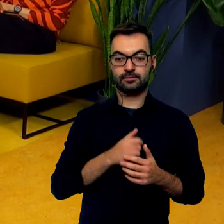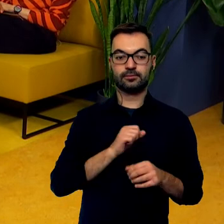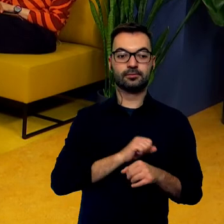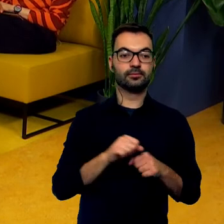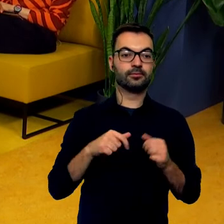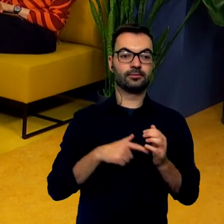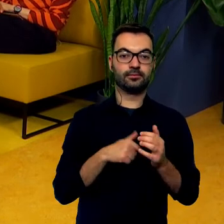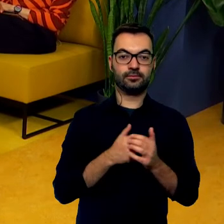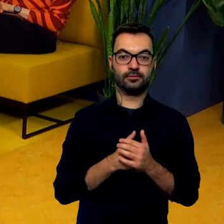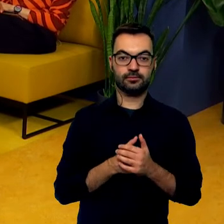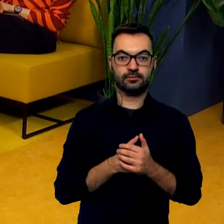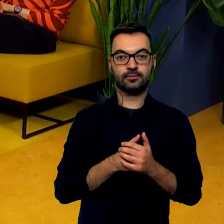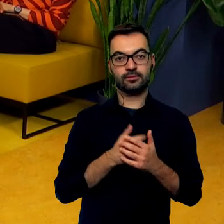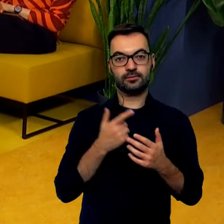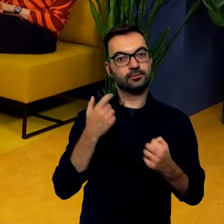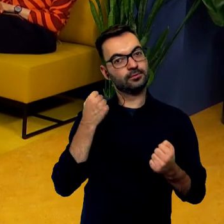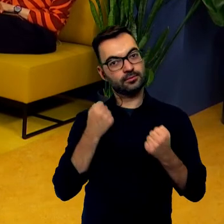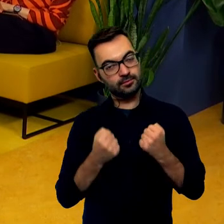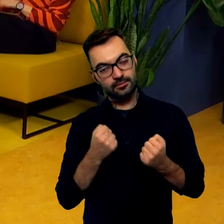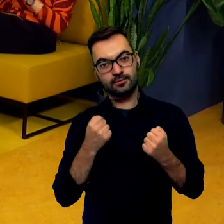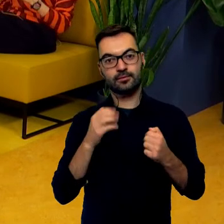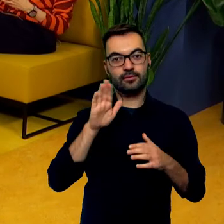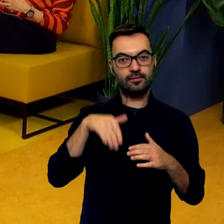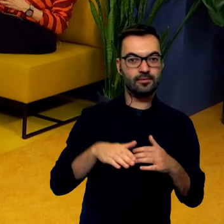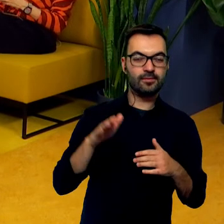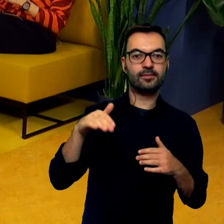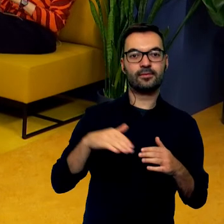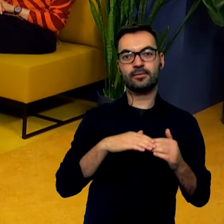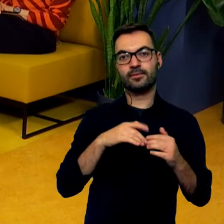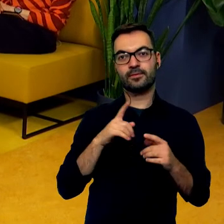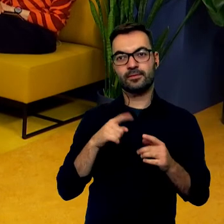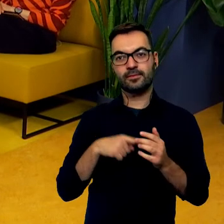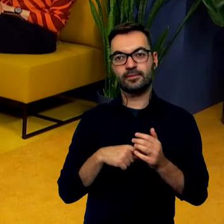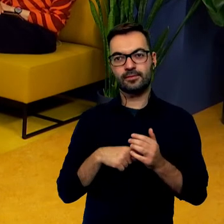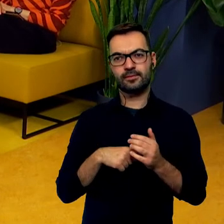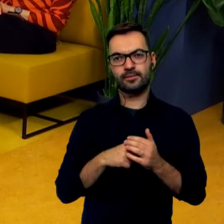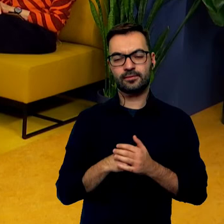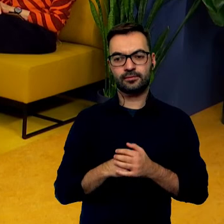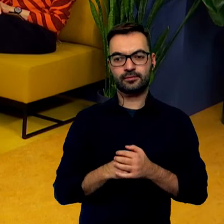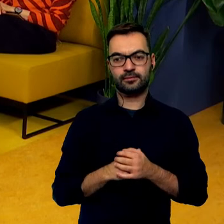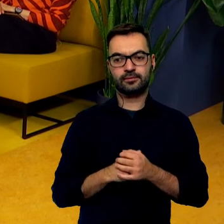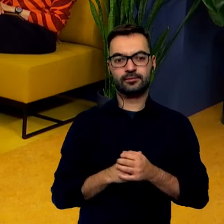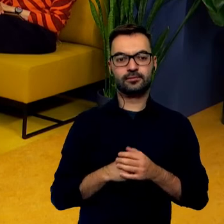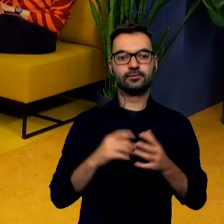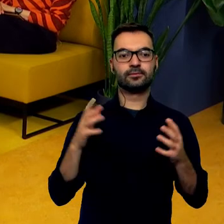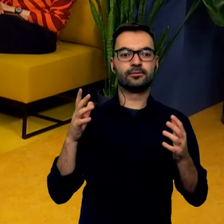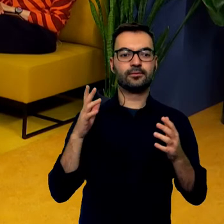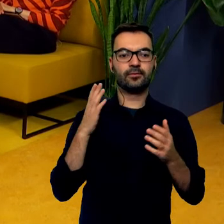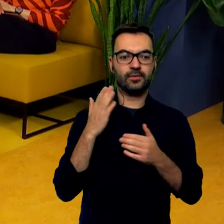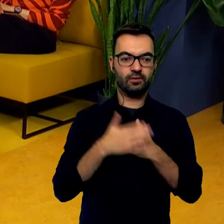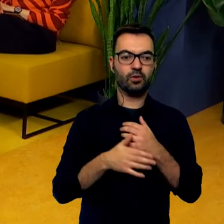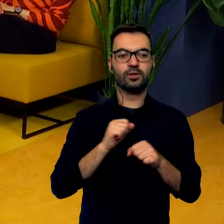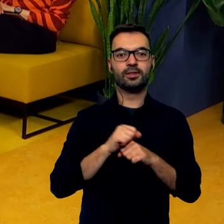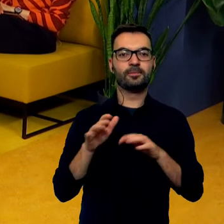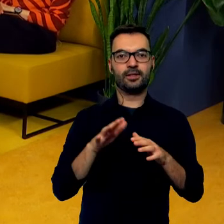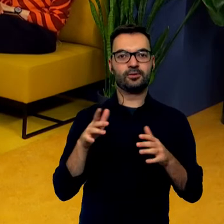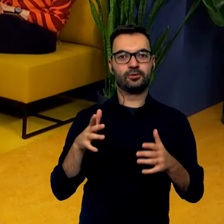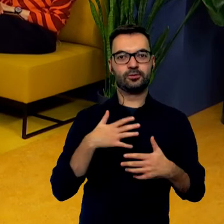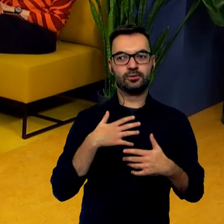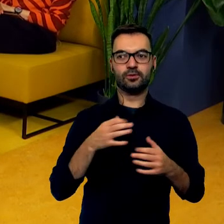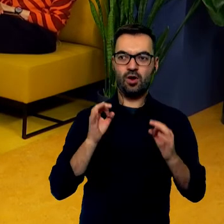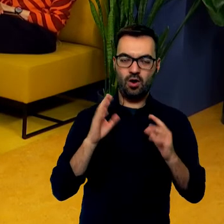znowu taką dosyć rogatą, ale taką, że znalazłeś się w miejscu, w którym jest